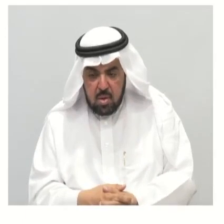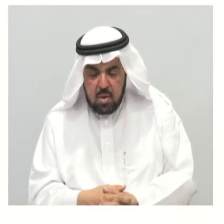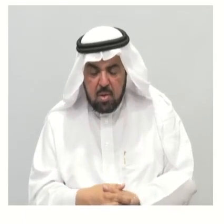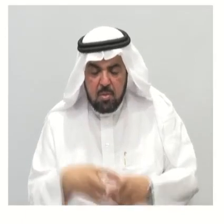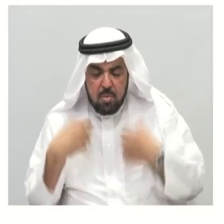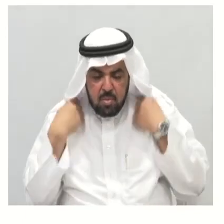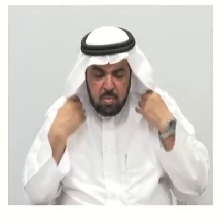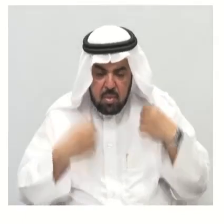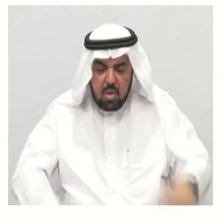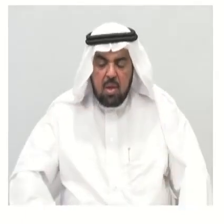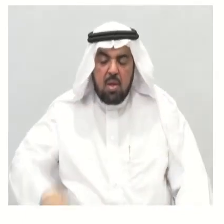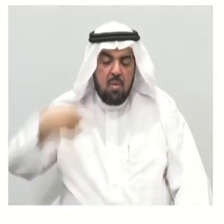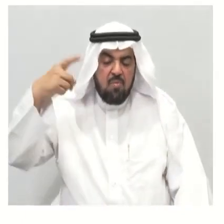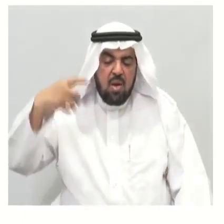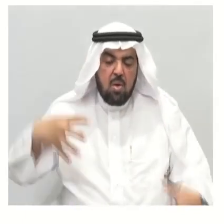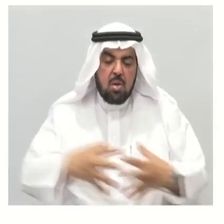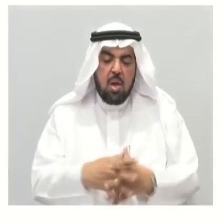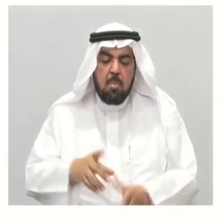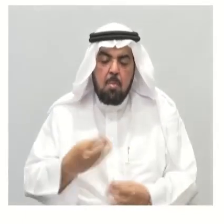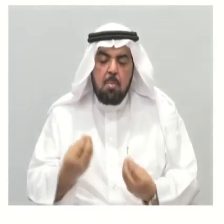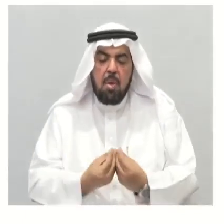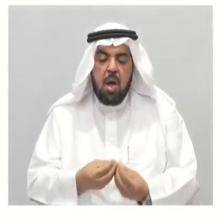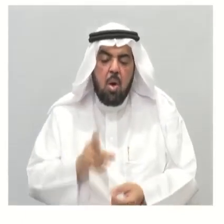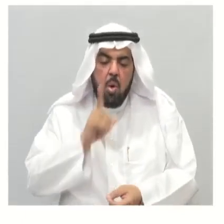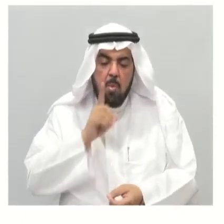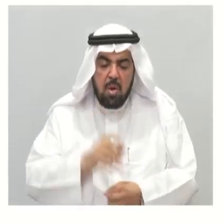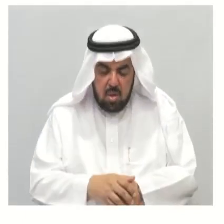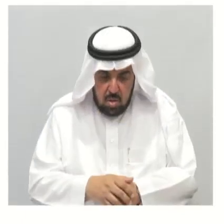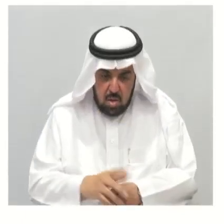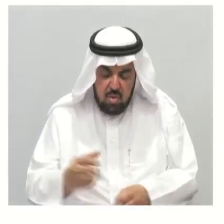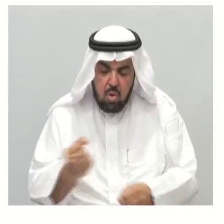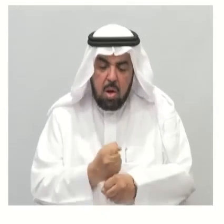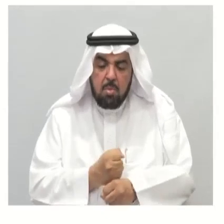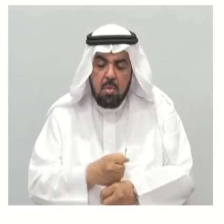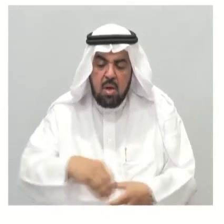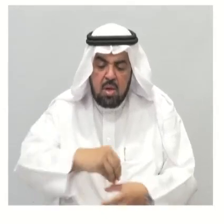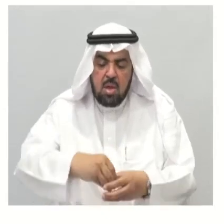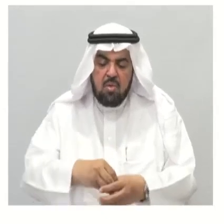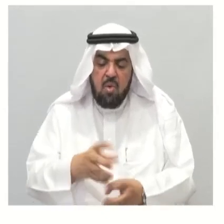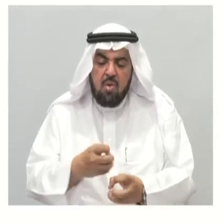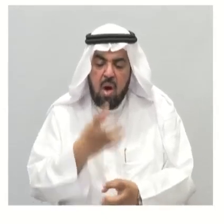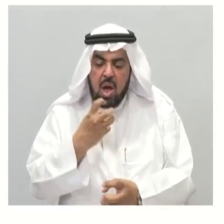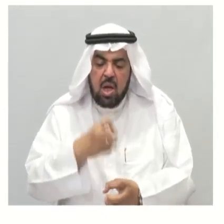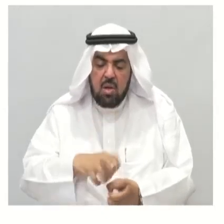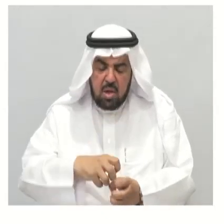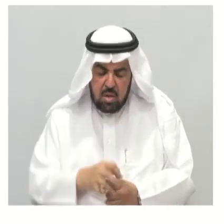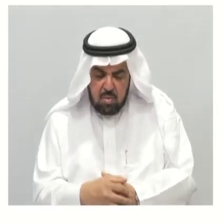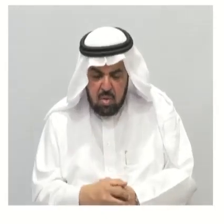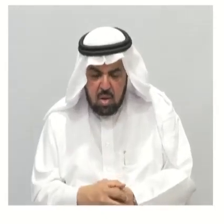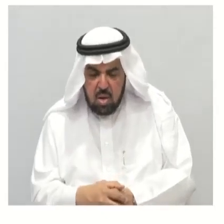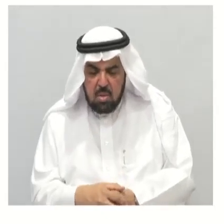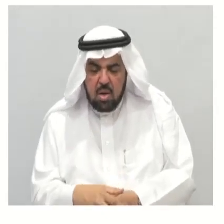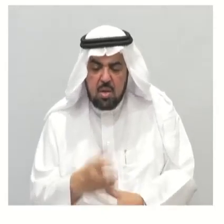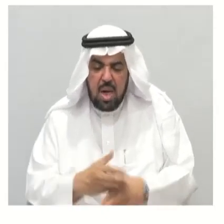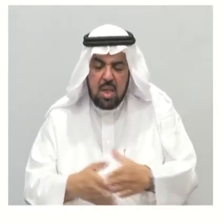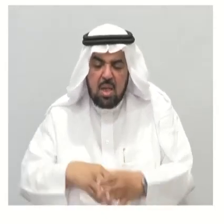وشارك مع والدتك واسألها هذا السؤال: كيف تقوم بعمل سلطة الفواكه؟ كيف تقوم